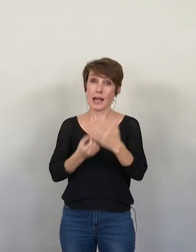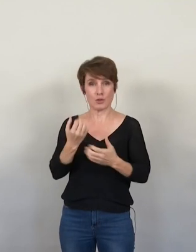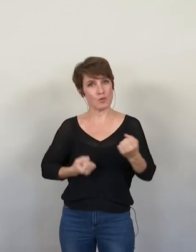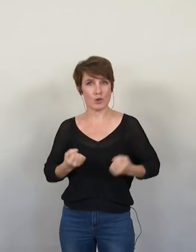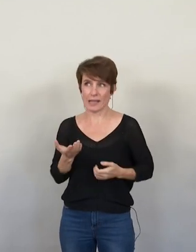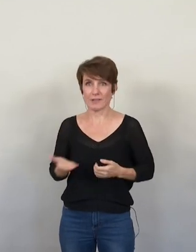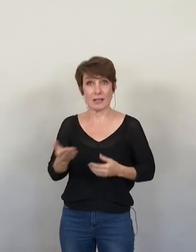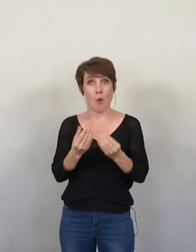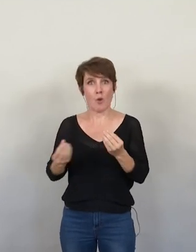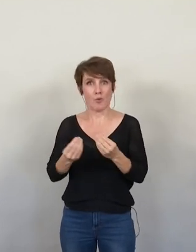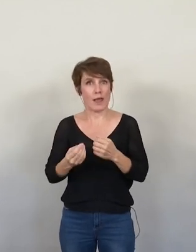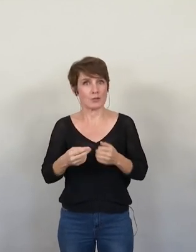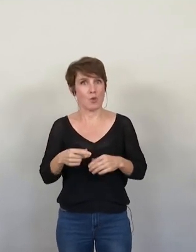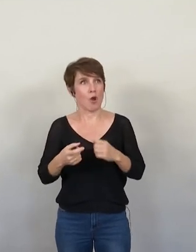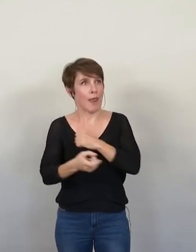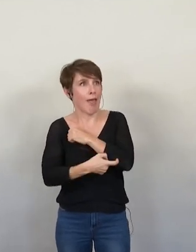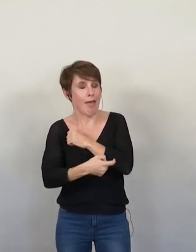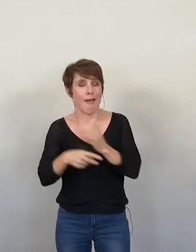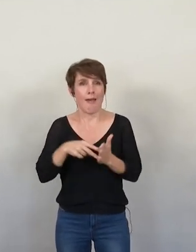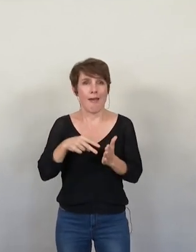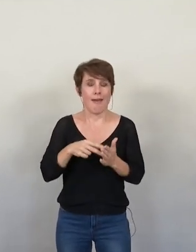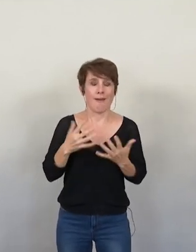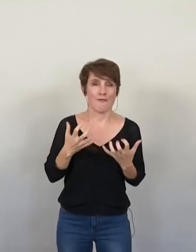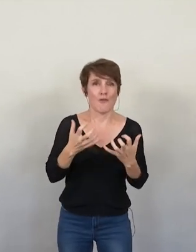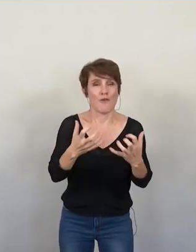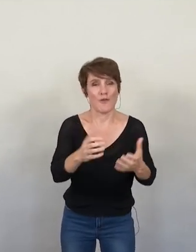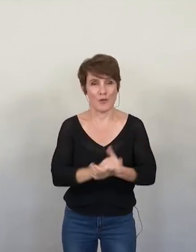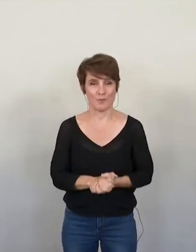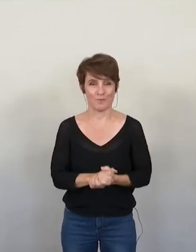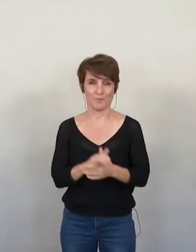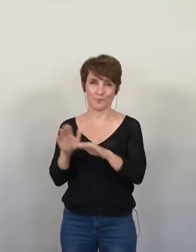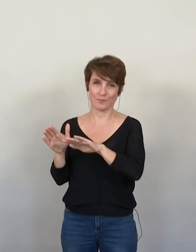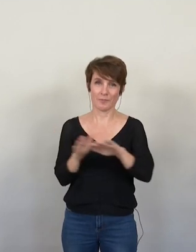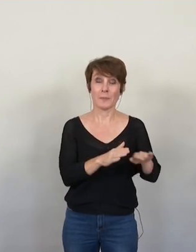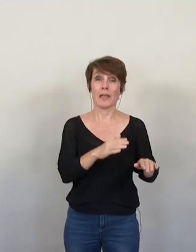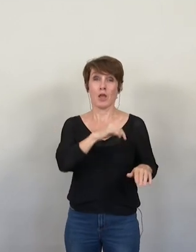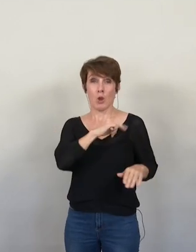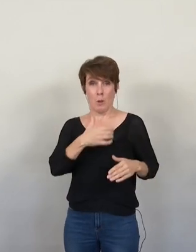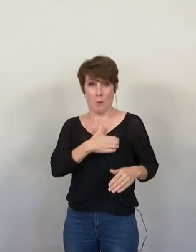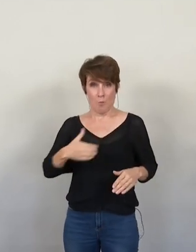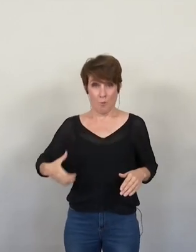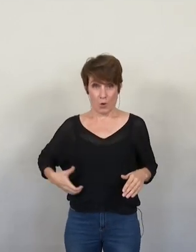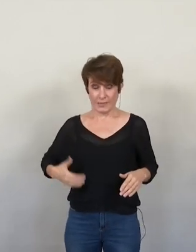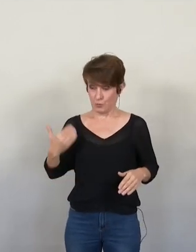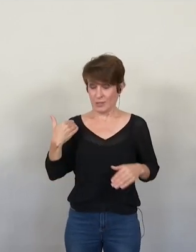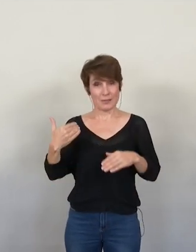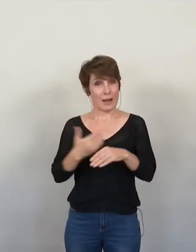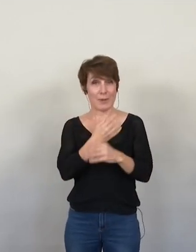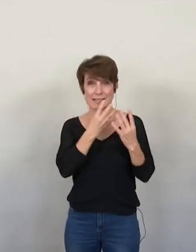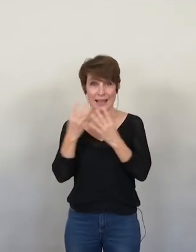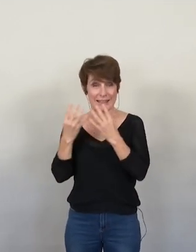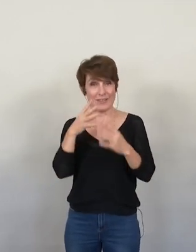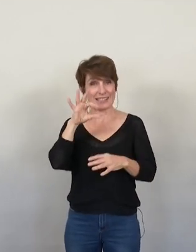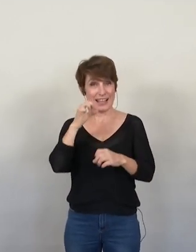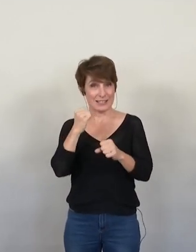par la population une pensée pour notre police municipale elle a faité ces 50 ans lors d'une cérémonie assez